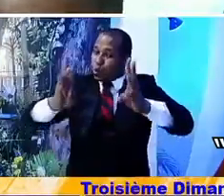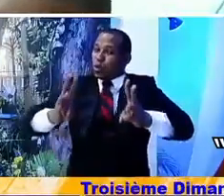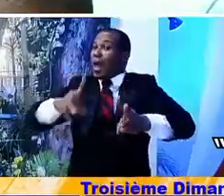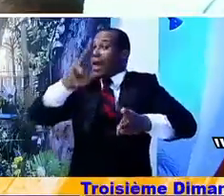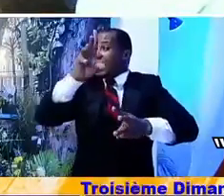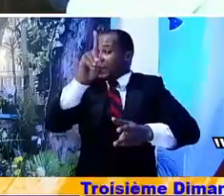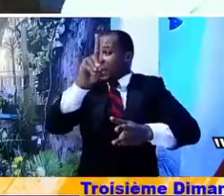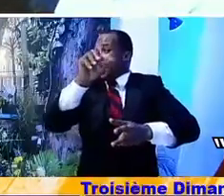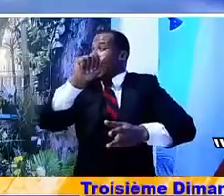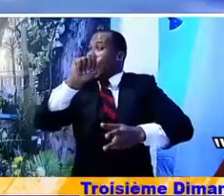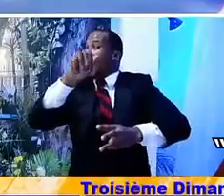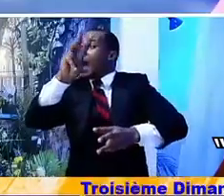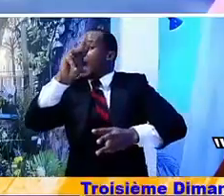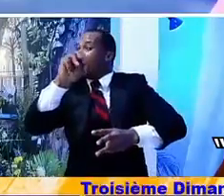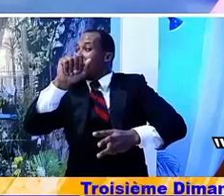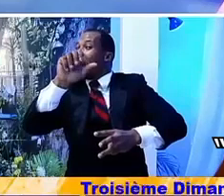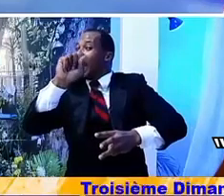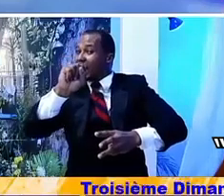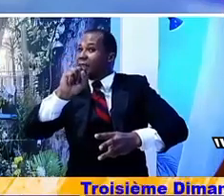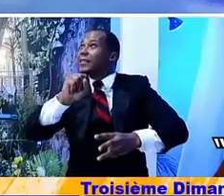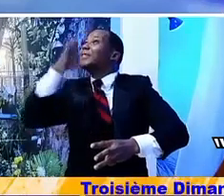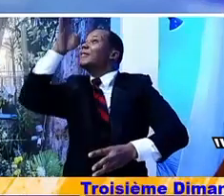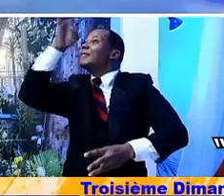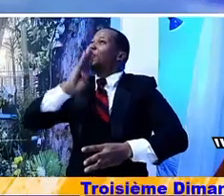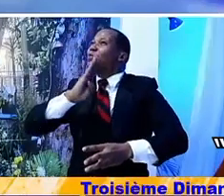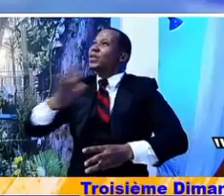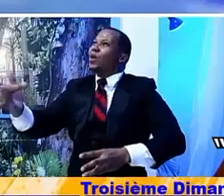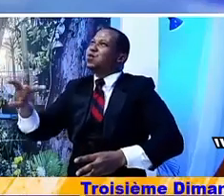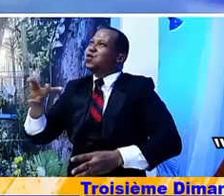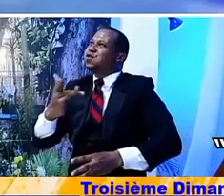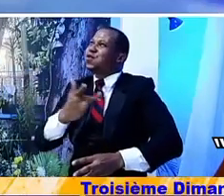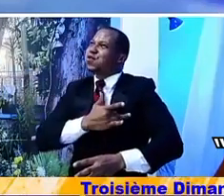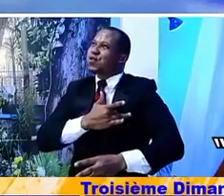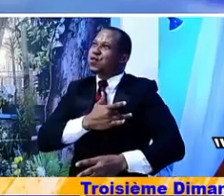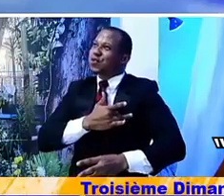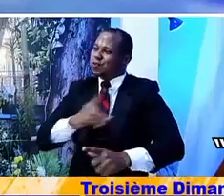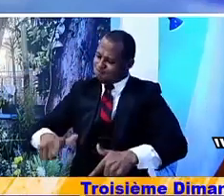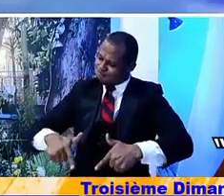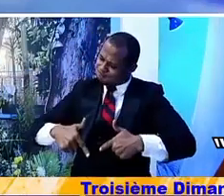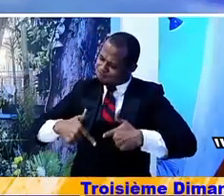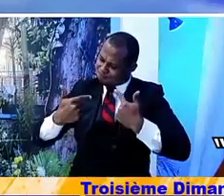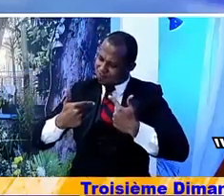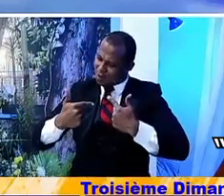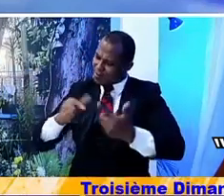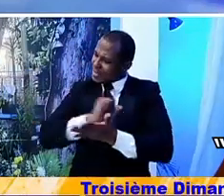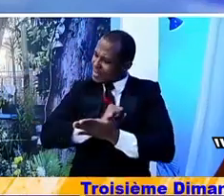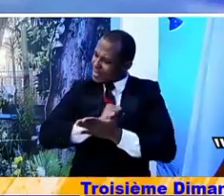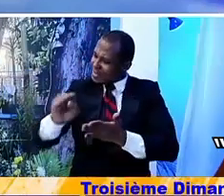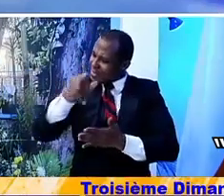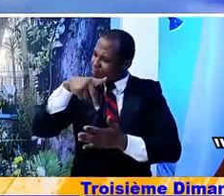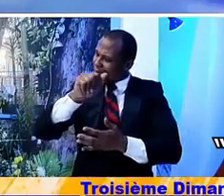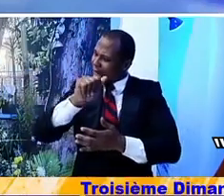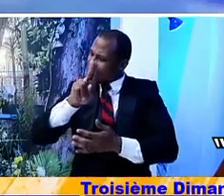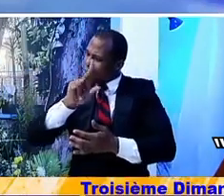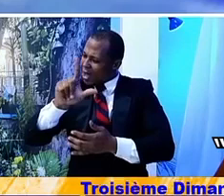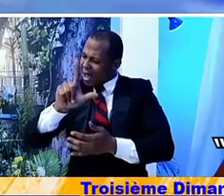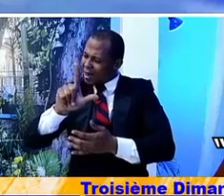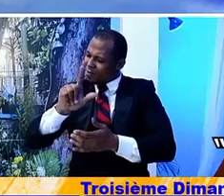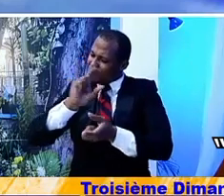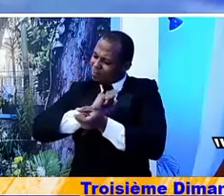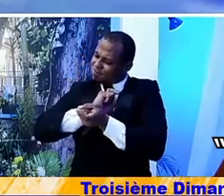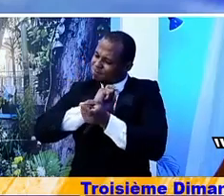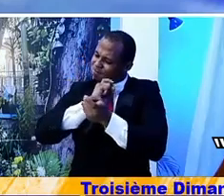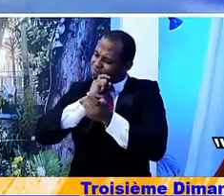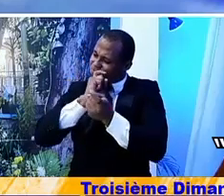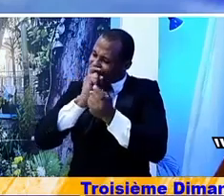la ville. Comment que c'est mieux? Ou imaginez en Haïti en fin d'année, au moins, côté n'ta en paix. Voilà dans des tirs